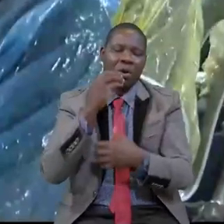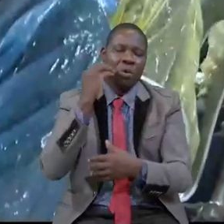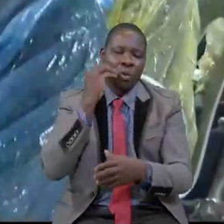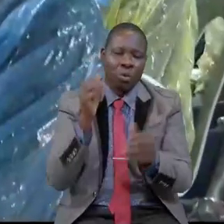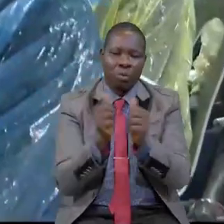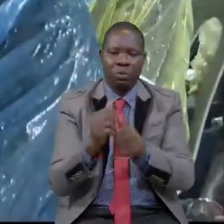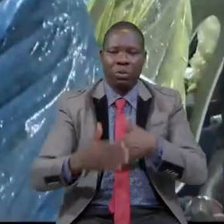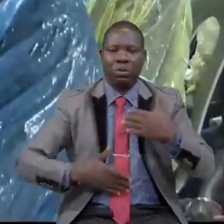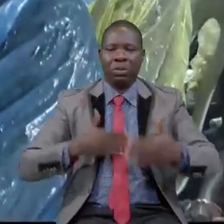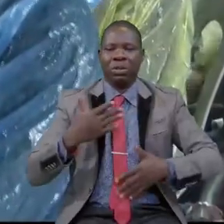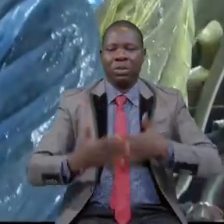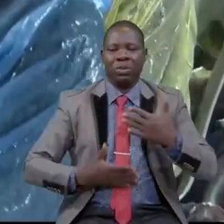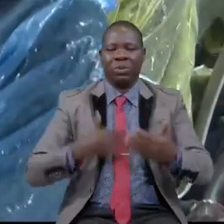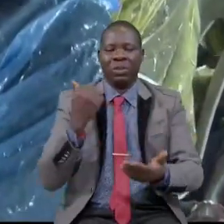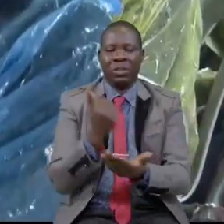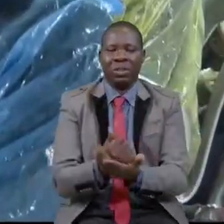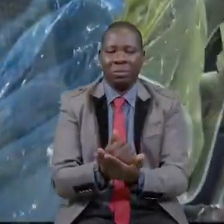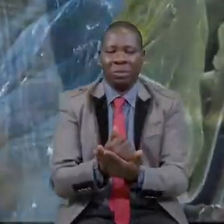joie.